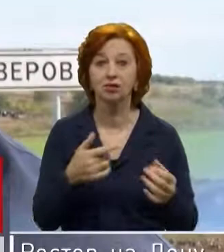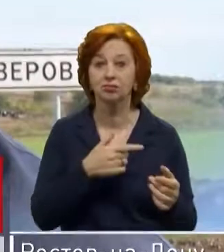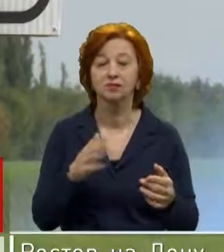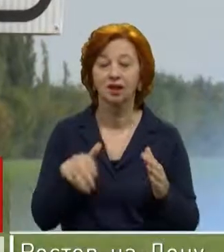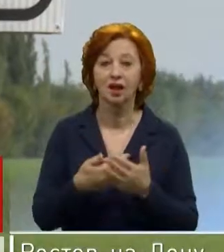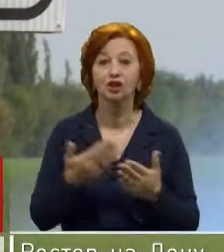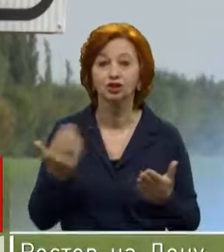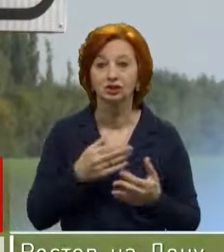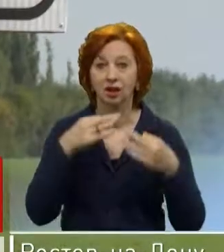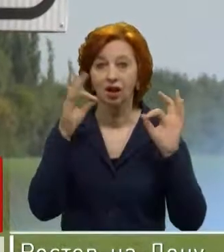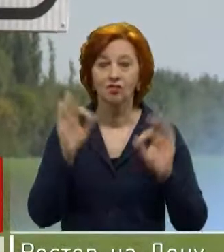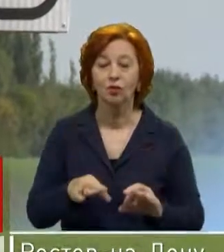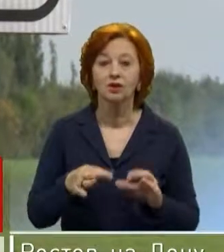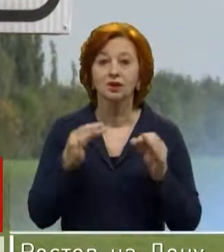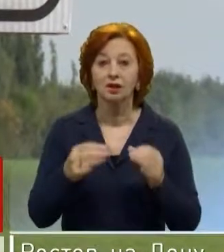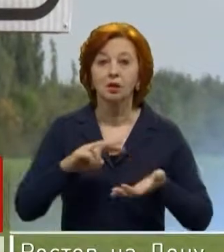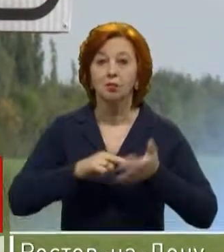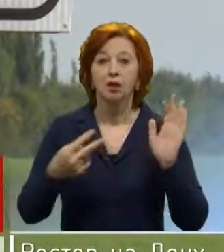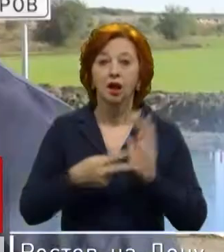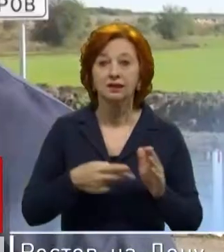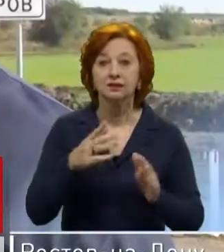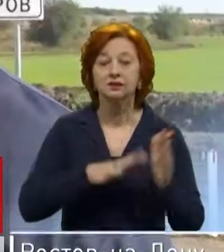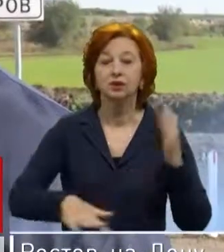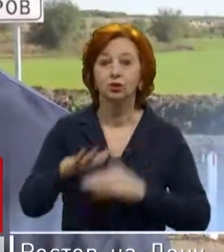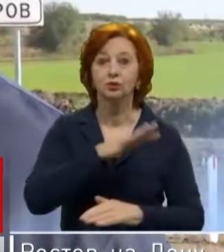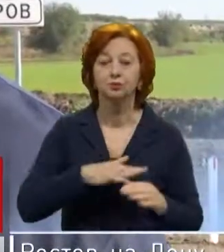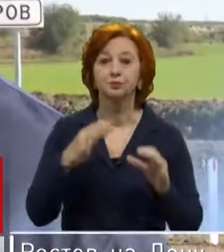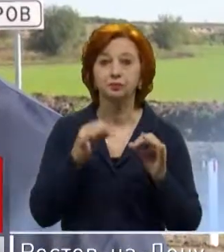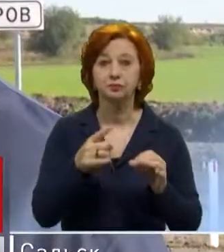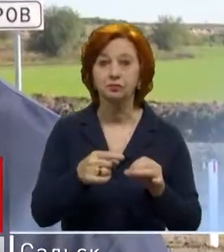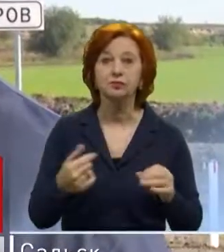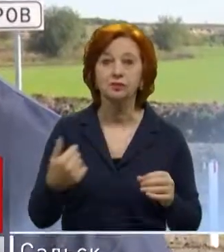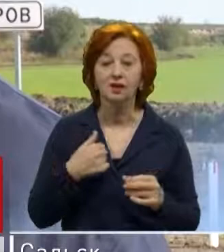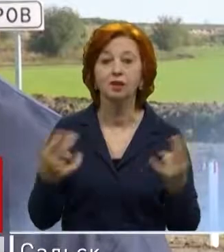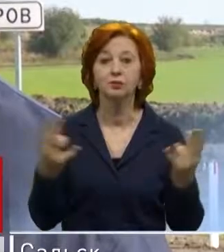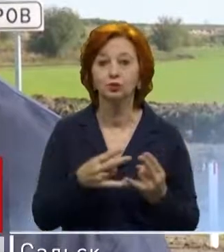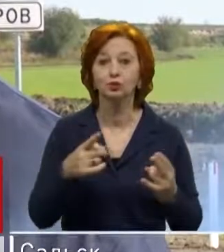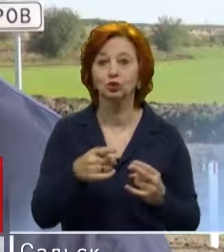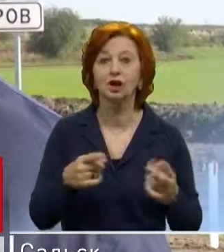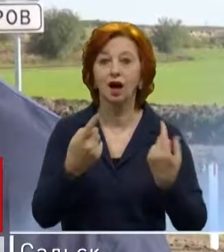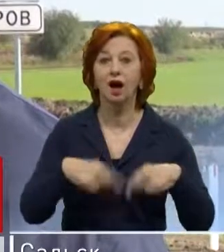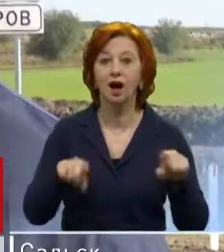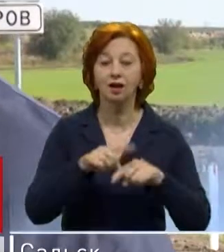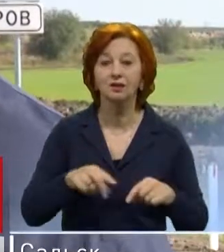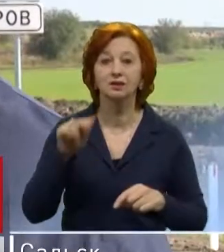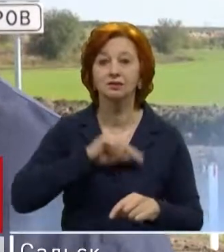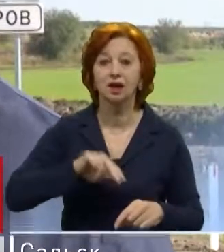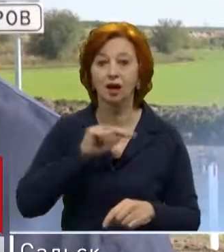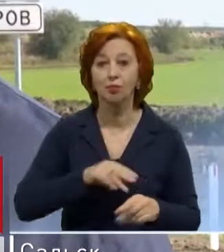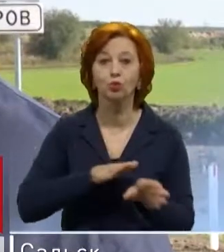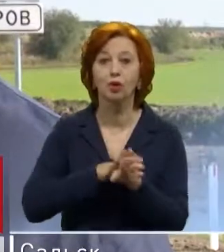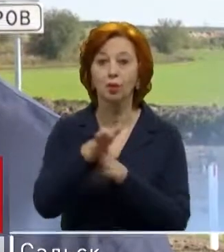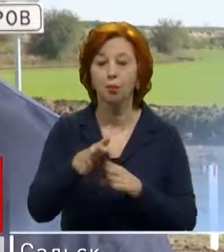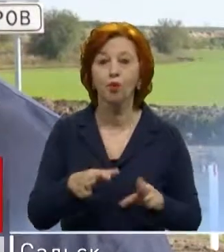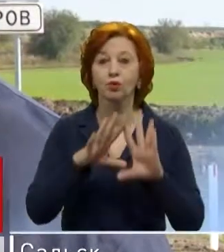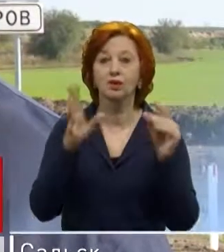на 100%. Во-первых, позволило нам правильная организация работ труда, полностью